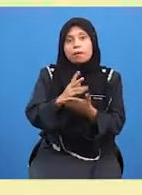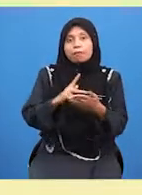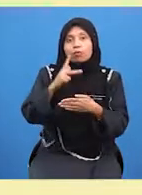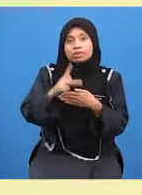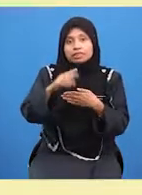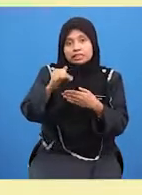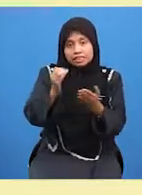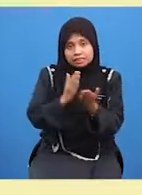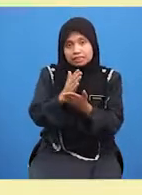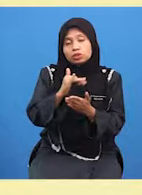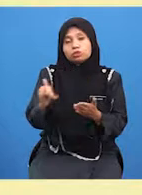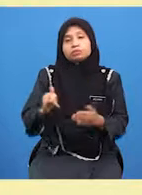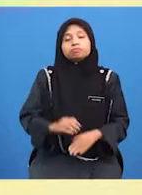seterusnya.